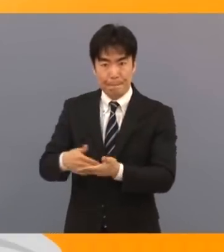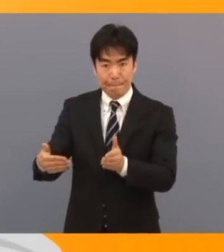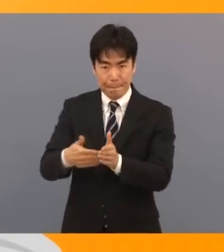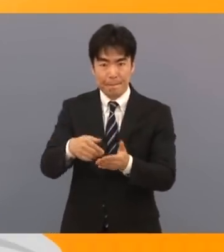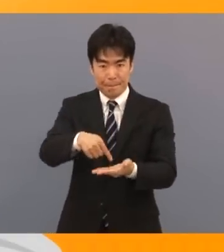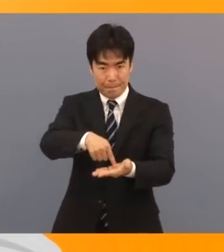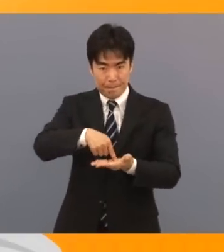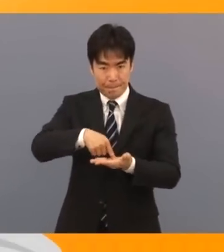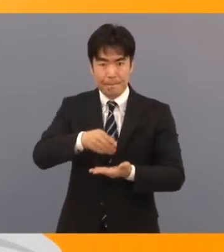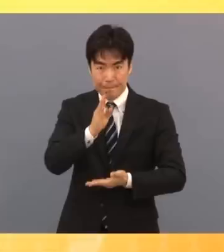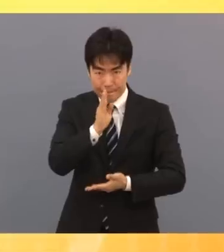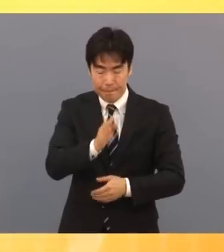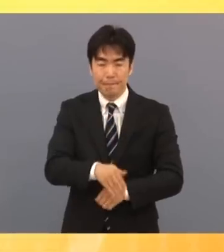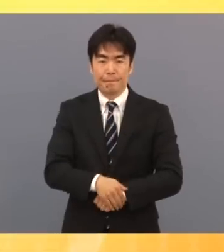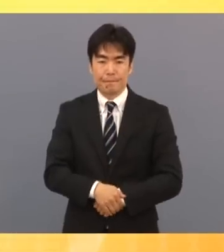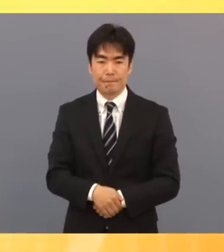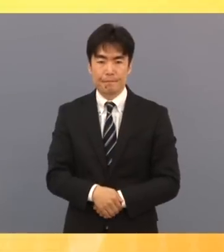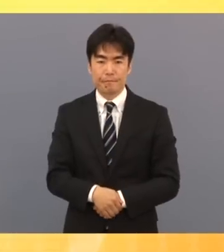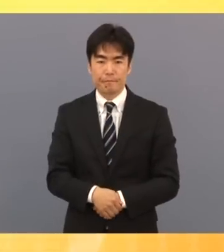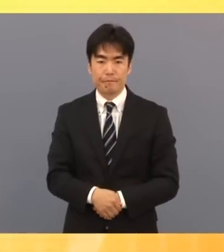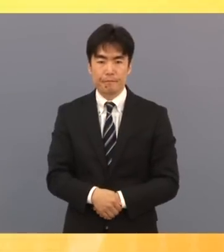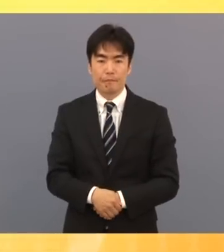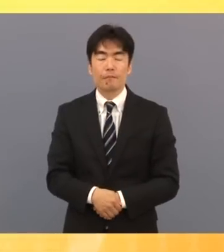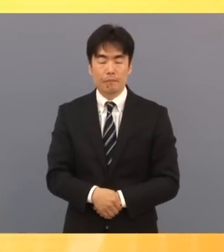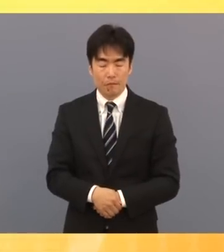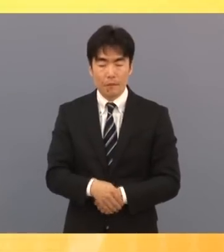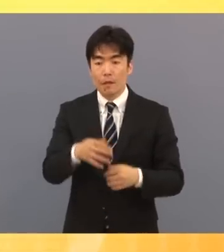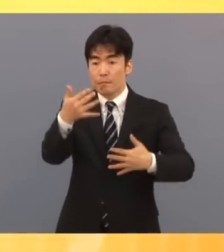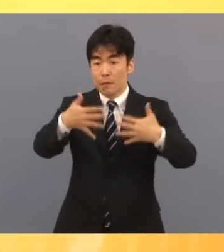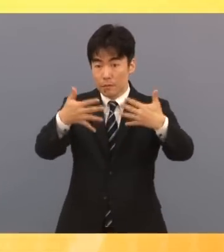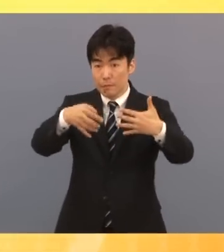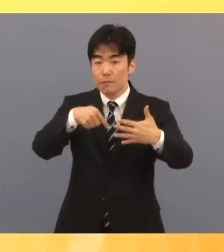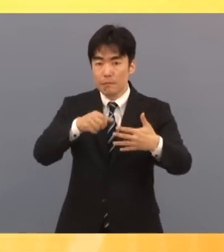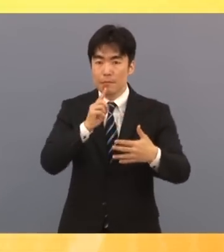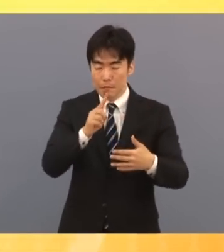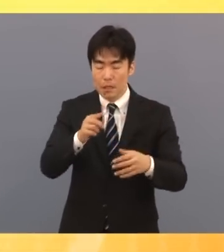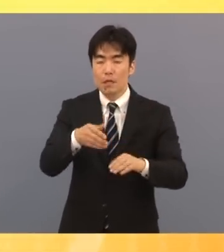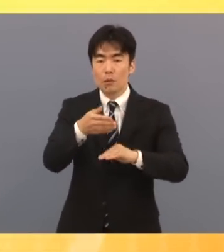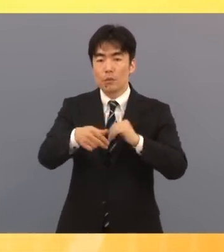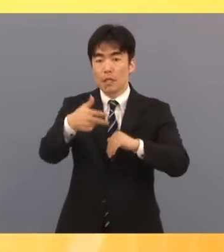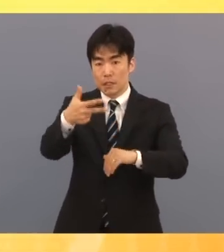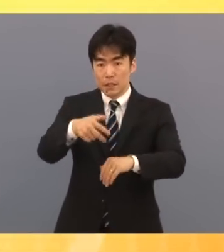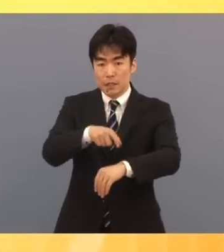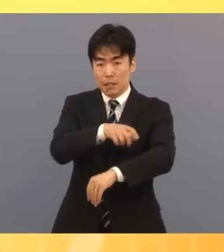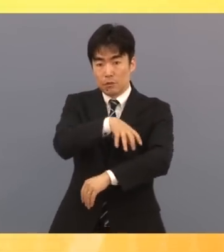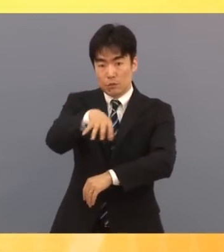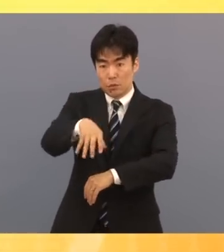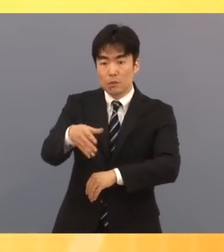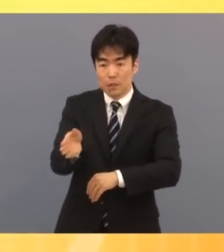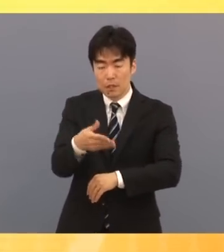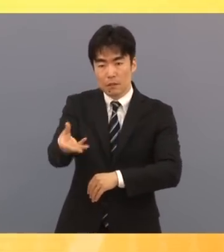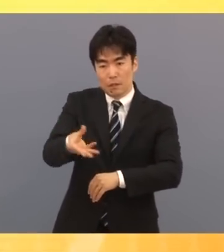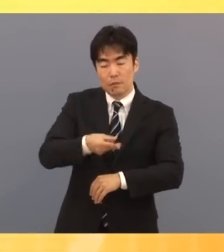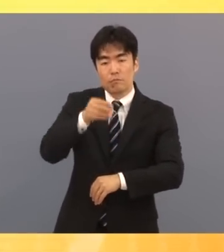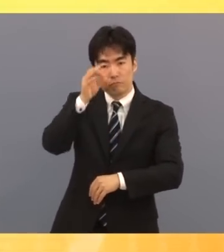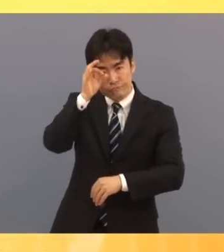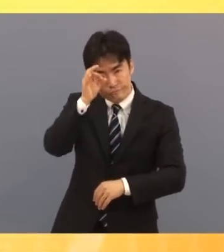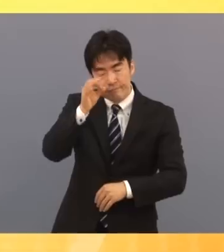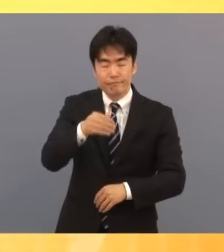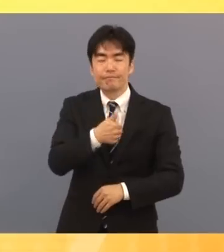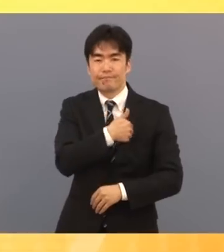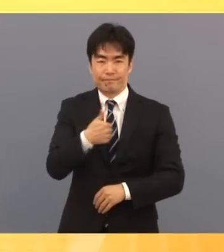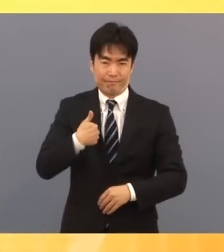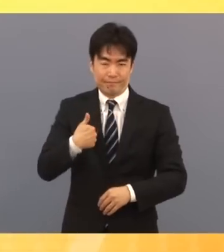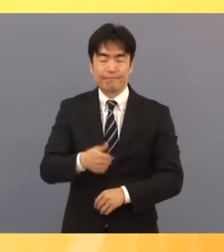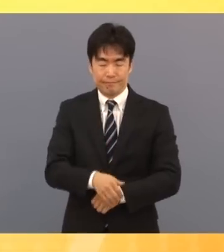までお願いします。ご覧いただきましたいきいき越谷の映像は広報広聴課で貸